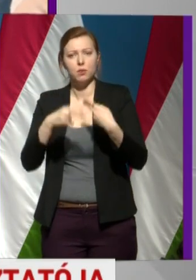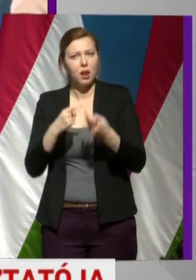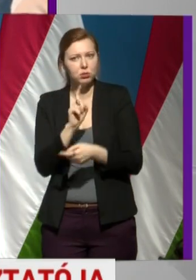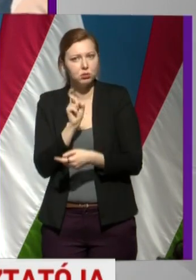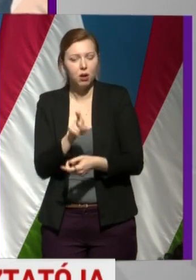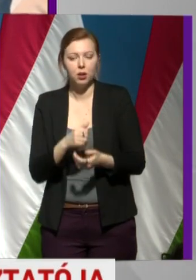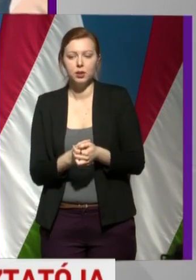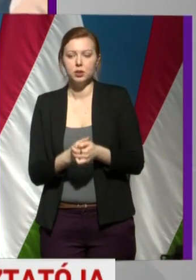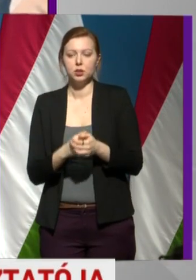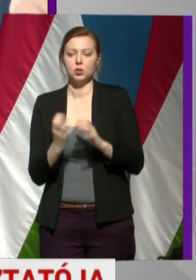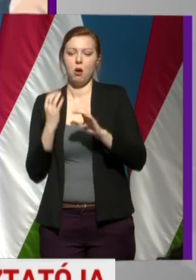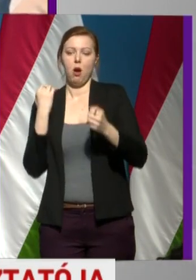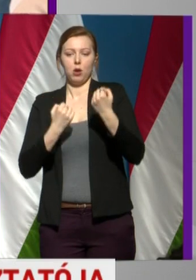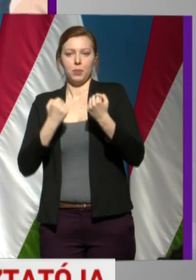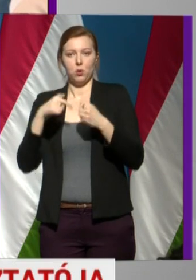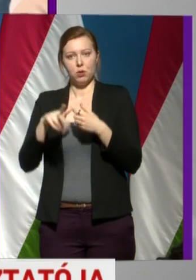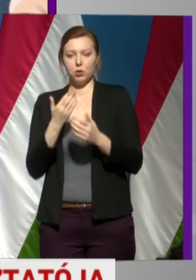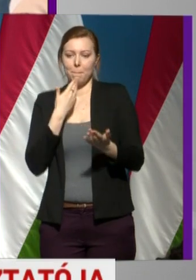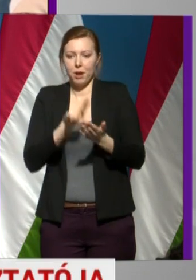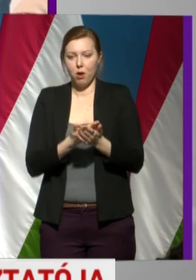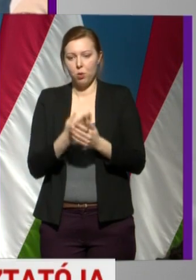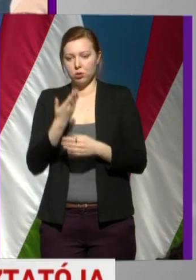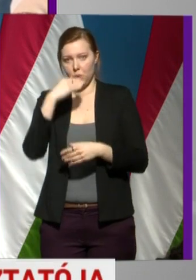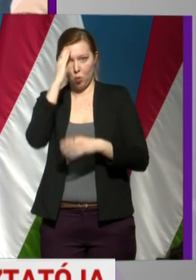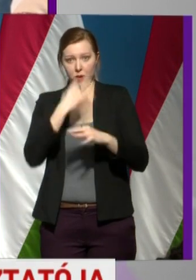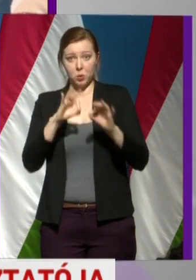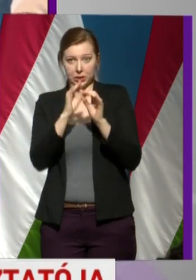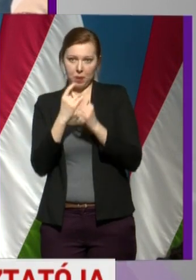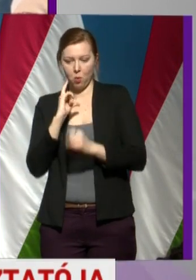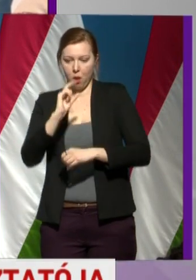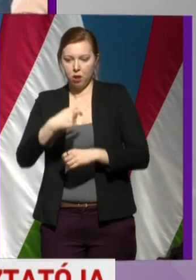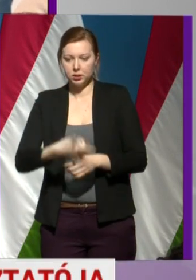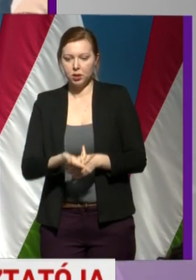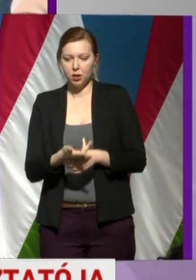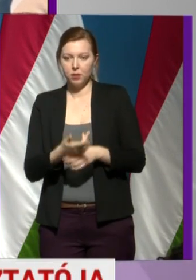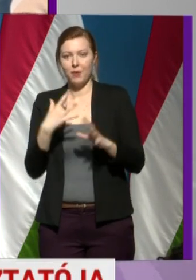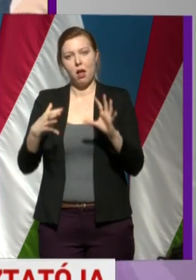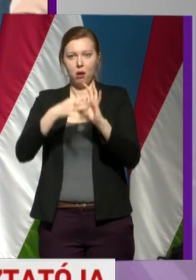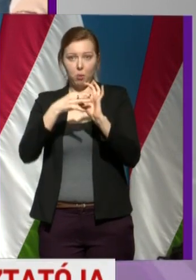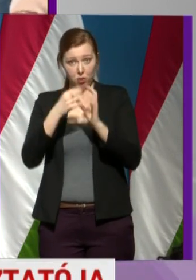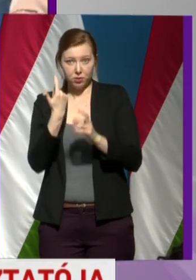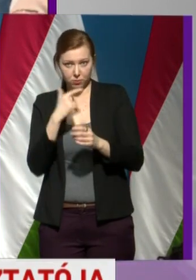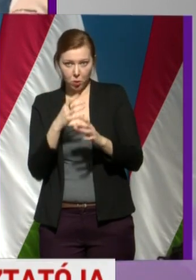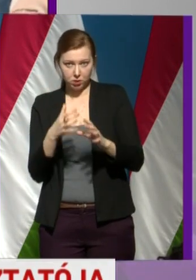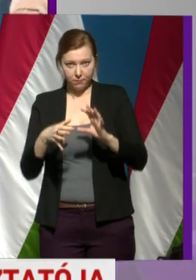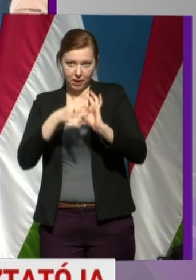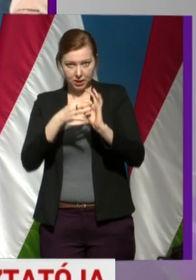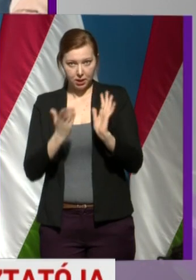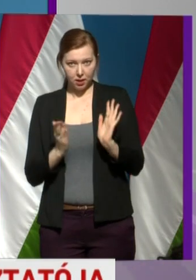illetve a kamionos, aki bevallottan Olaszországba jött haza, őt felvették-e vele a kapcsolatot?